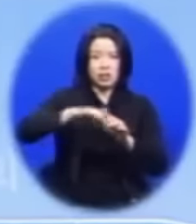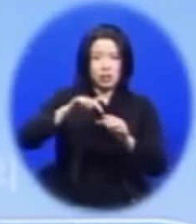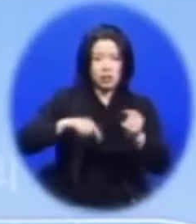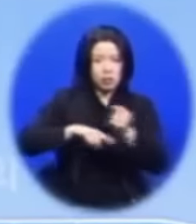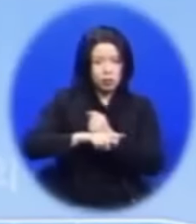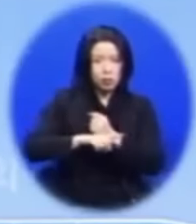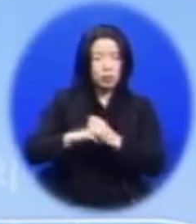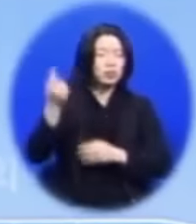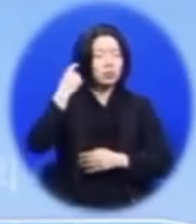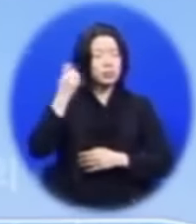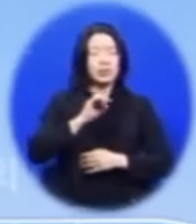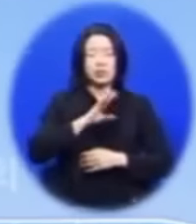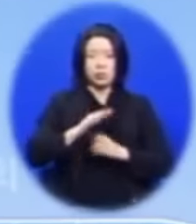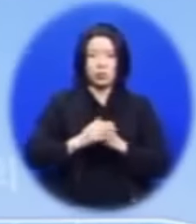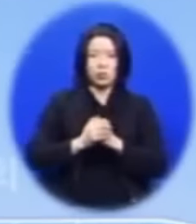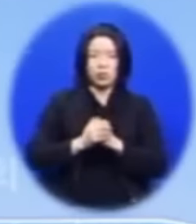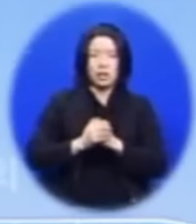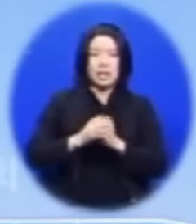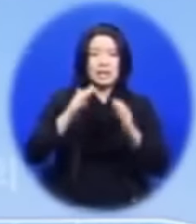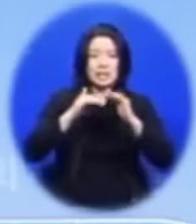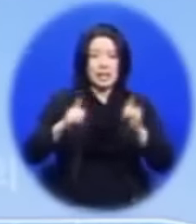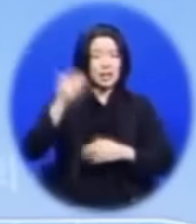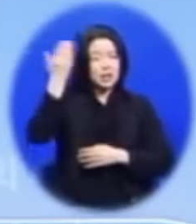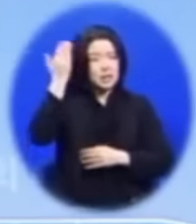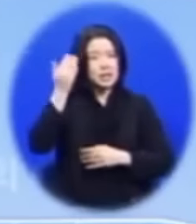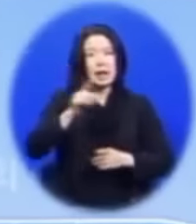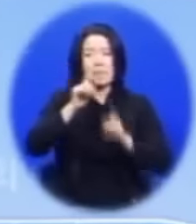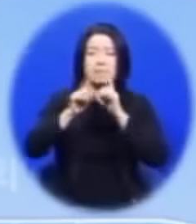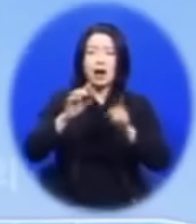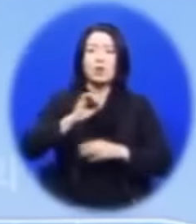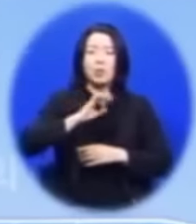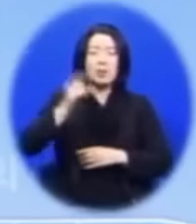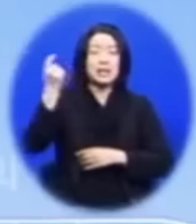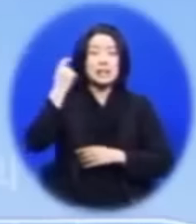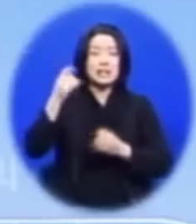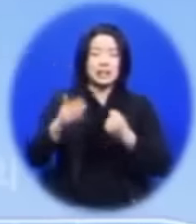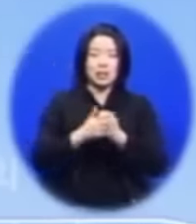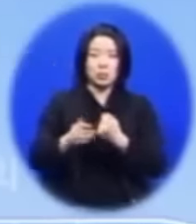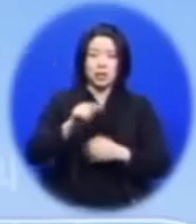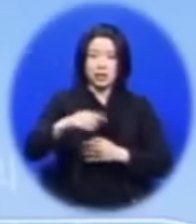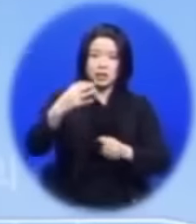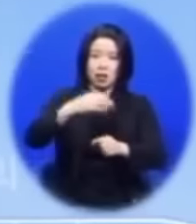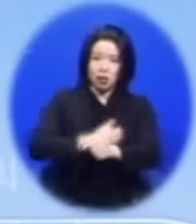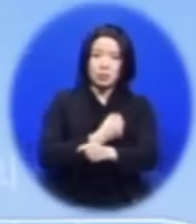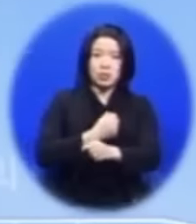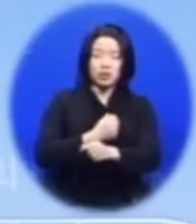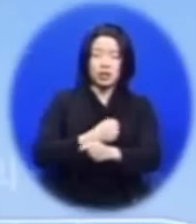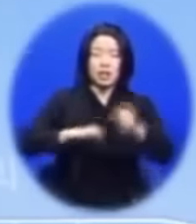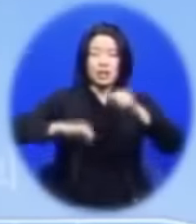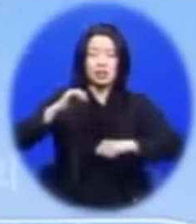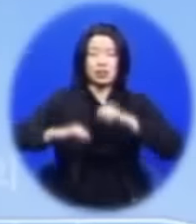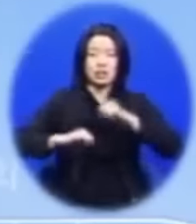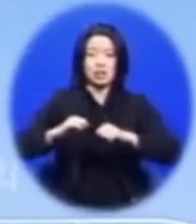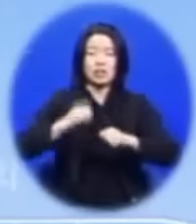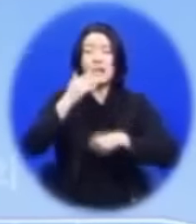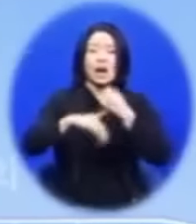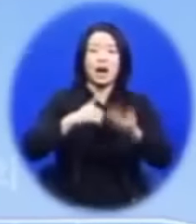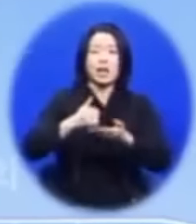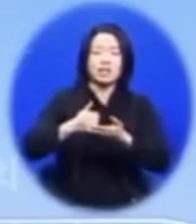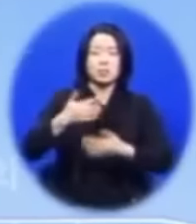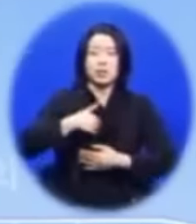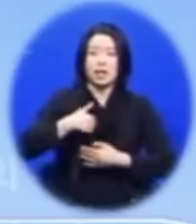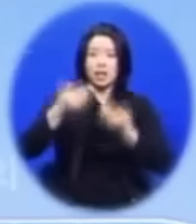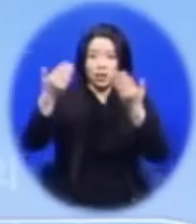듣고 그냥 사람의 식 말로만 들으니 그 엄청난 역사를 하나님이 내게